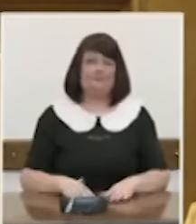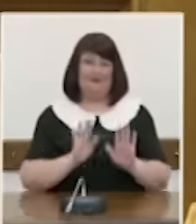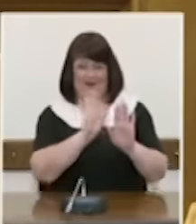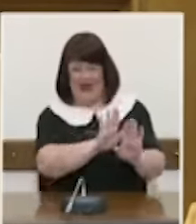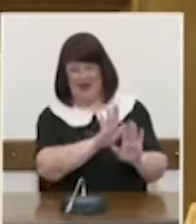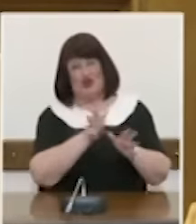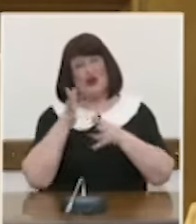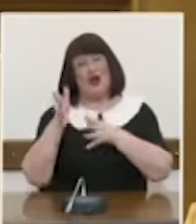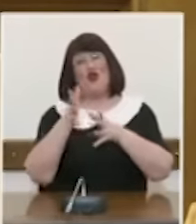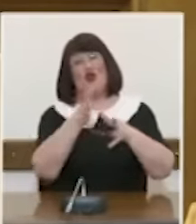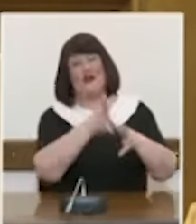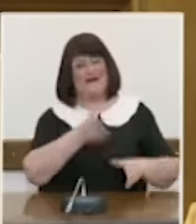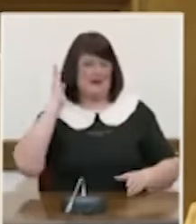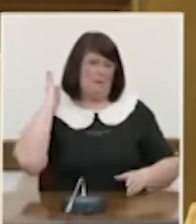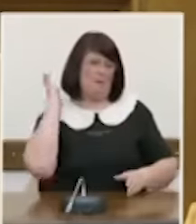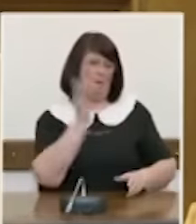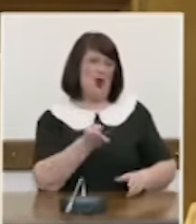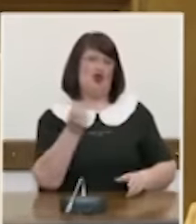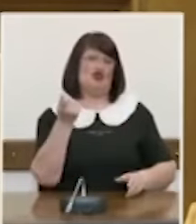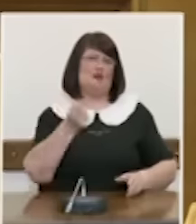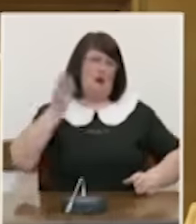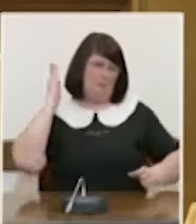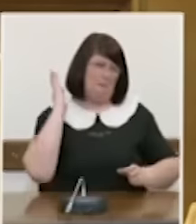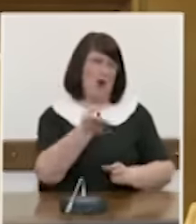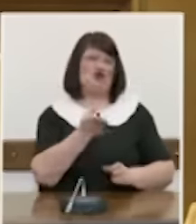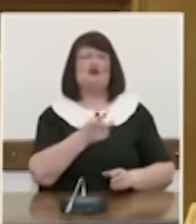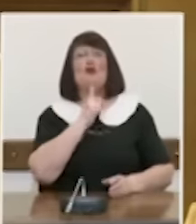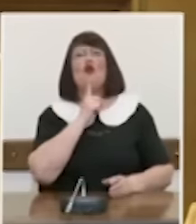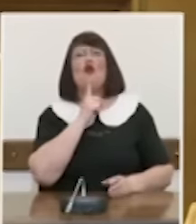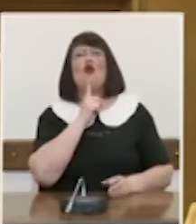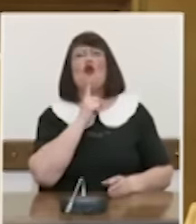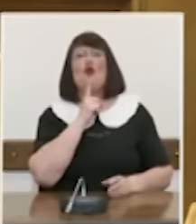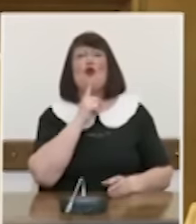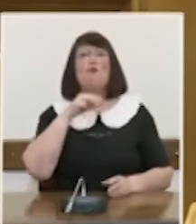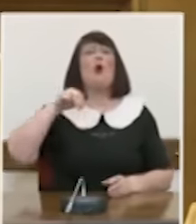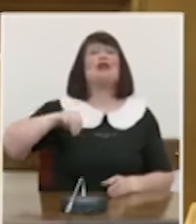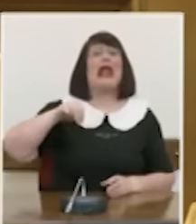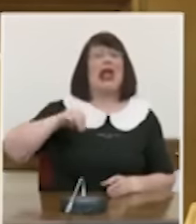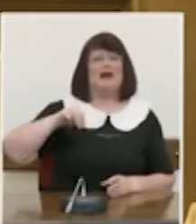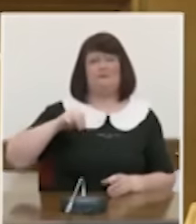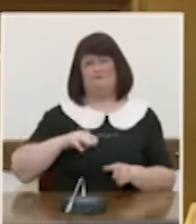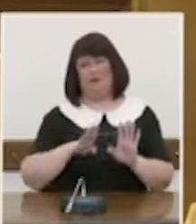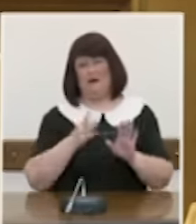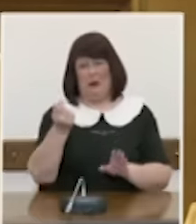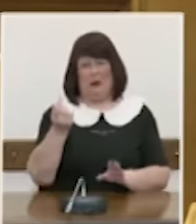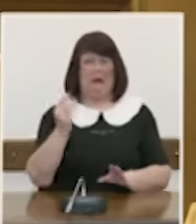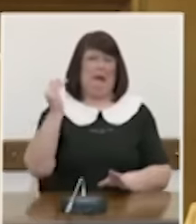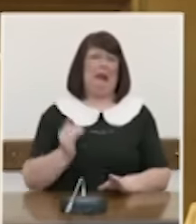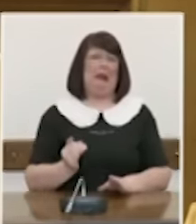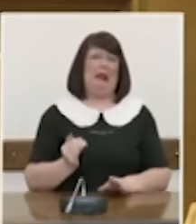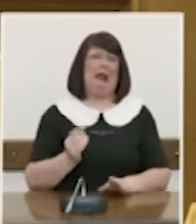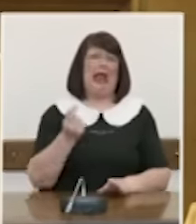με τα πρόστιμα που έλεγα πριν, όπως αυτό που επιβλήθηκε στη Μοντελέζ, που είναι ισχνό λιγότερο από